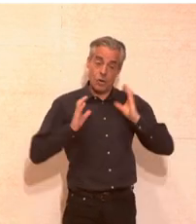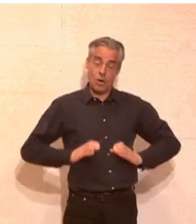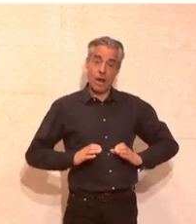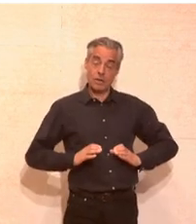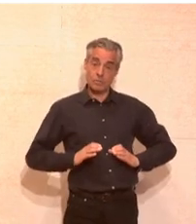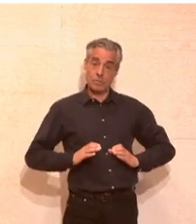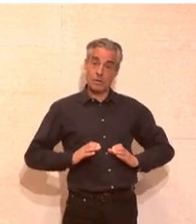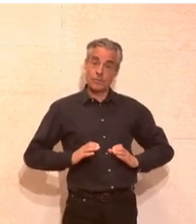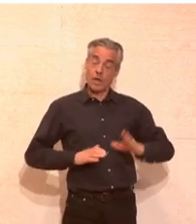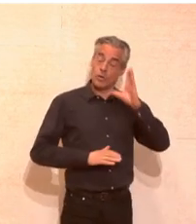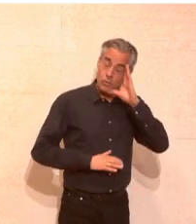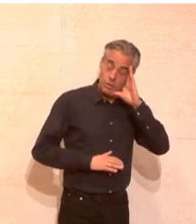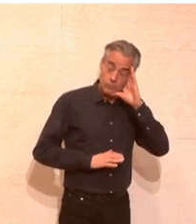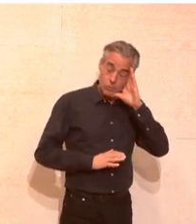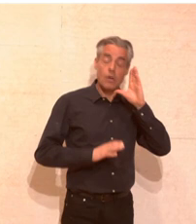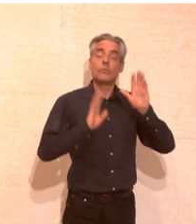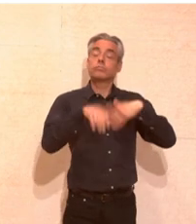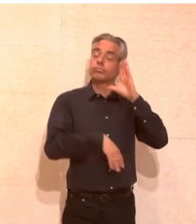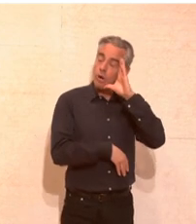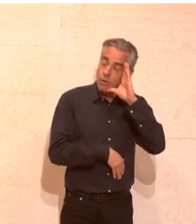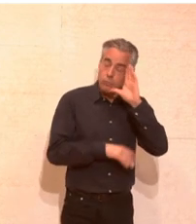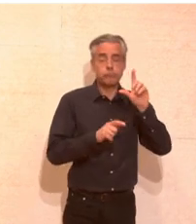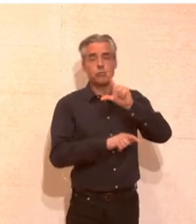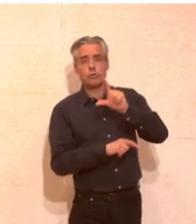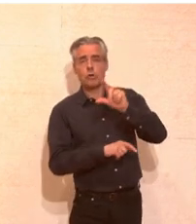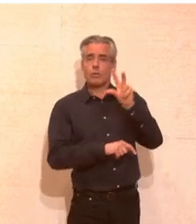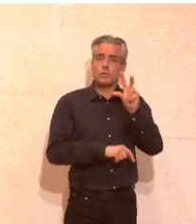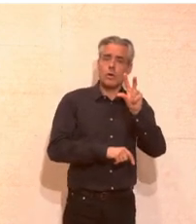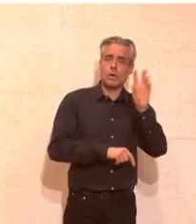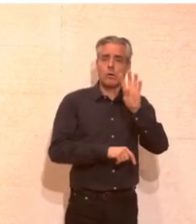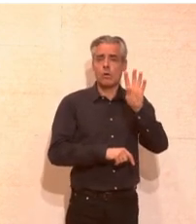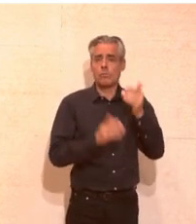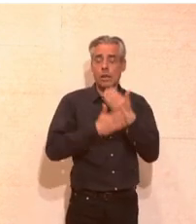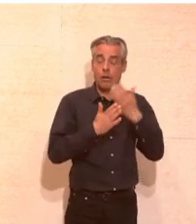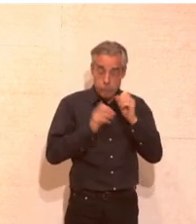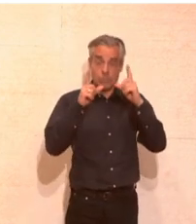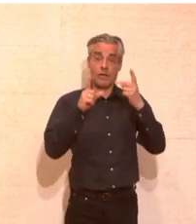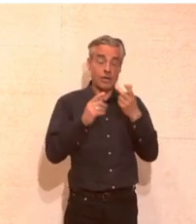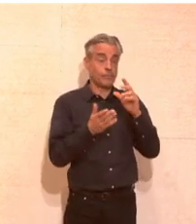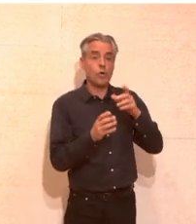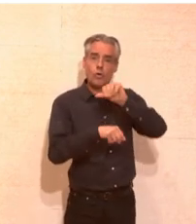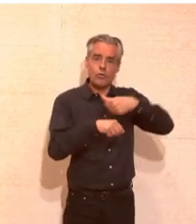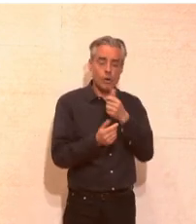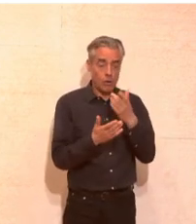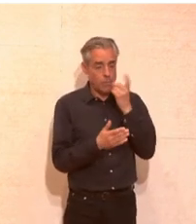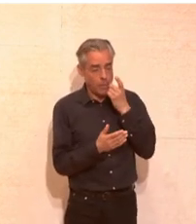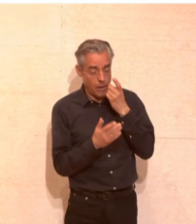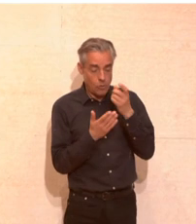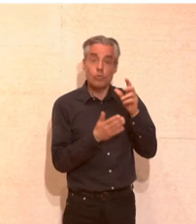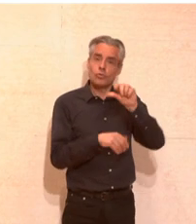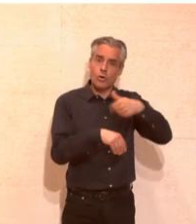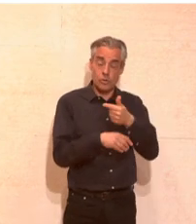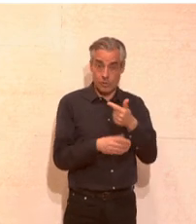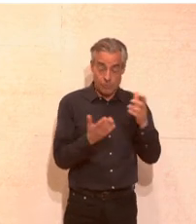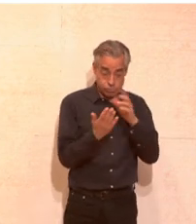se connectent en cours de nuit, c'est-à-dire après s'être endormis, hein, vers 2, 3, 4 heures du matin, et ils passent une heure, donc plus de 2 heures pour